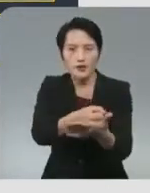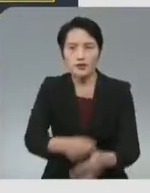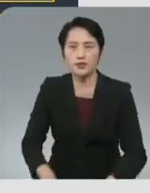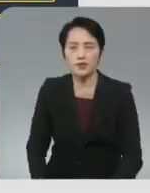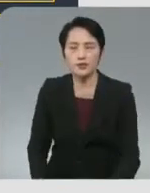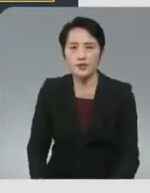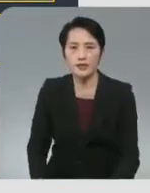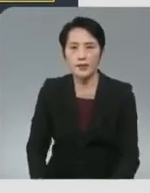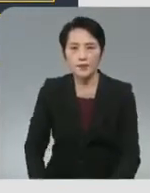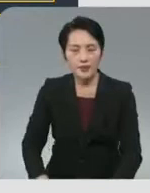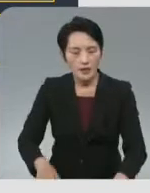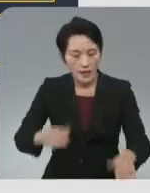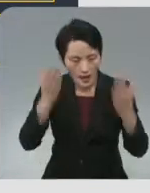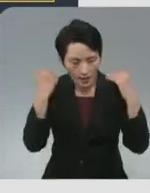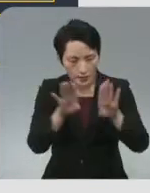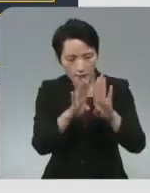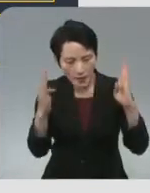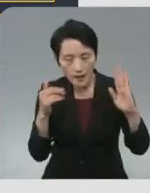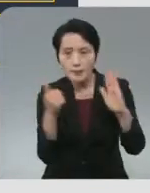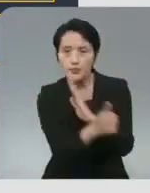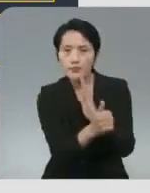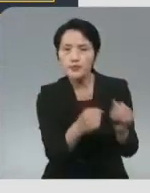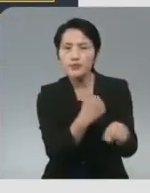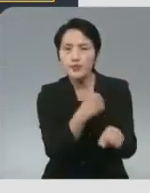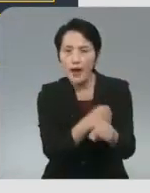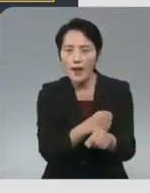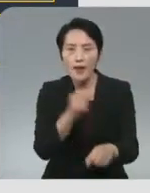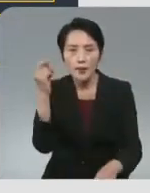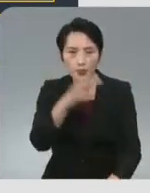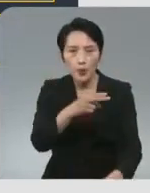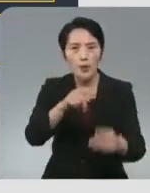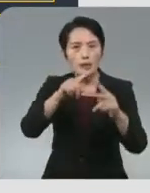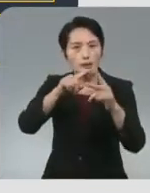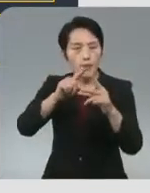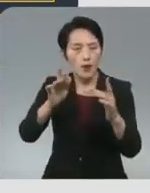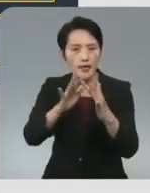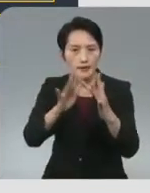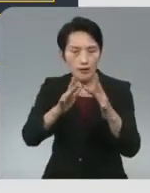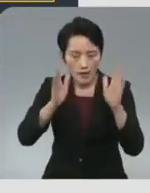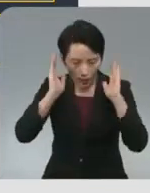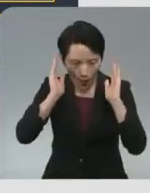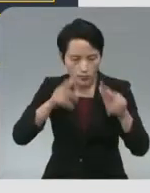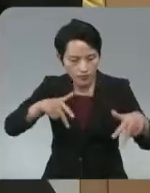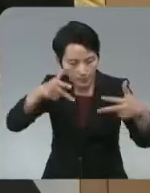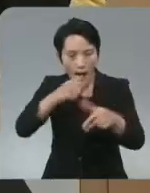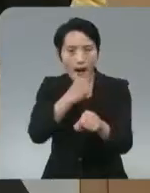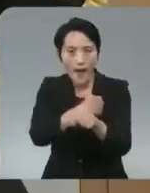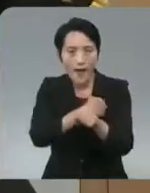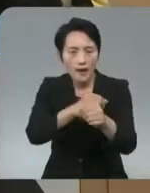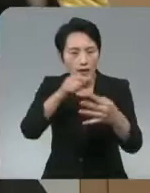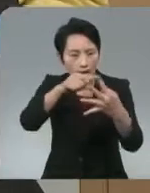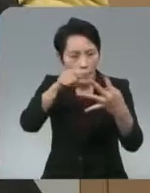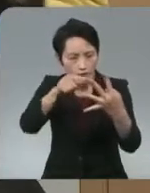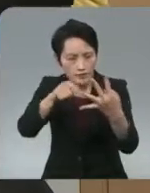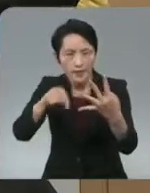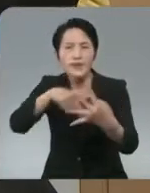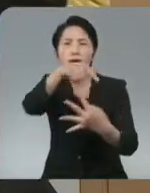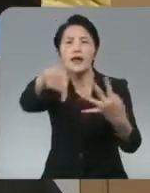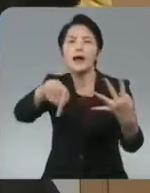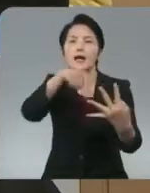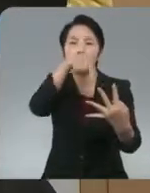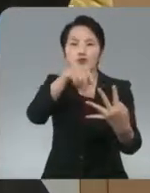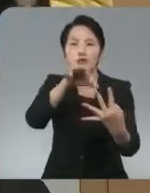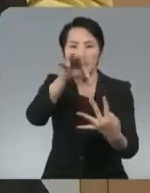ということです幼稚園や小学校1年生は原則毎日登校を維持